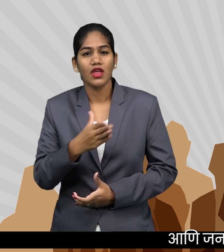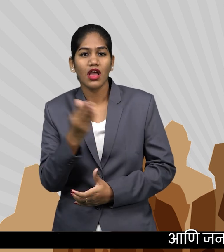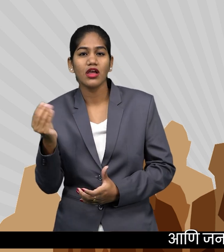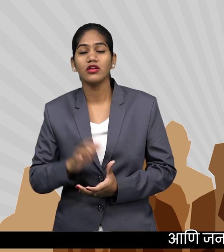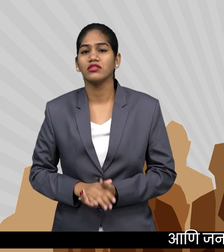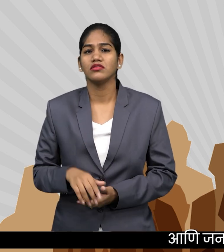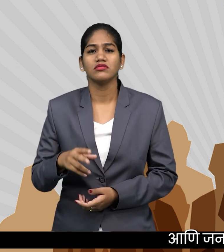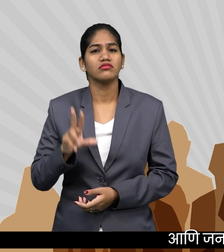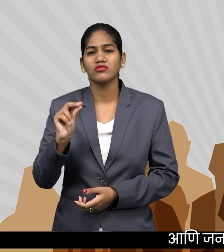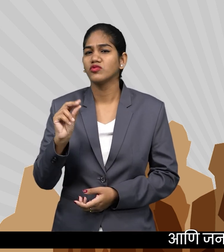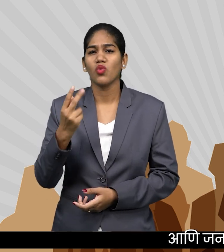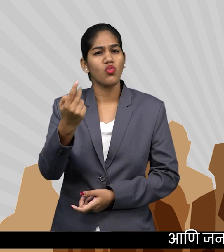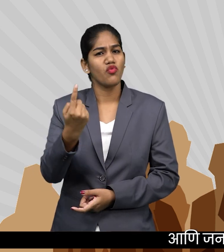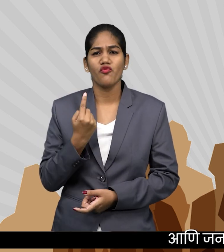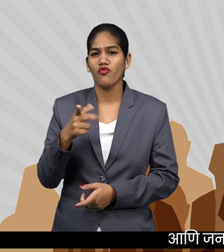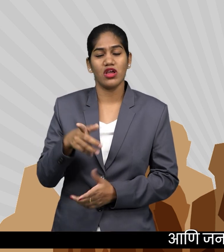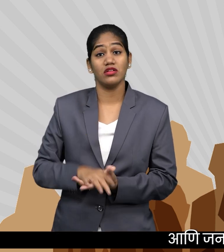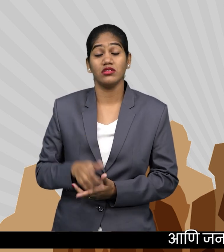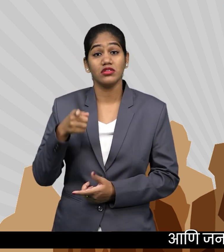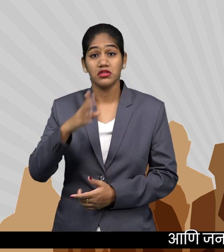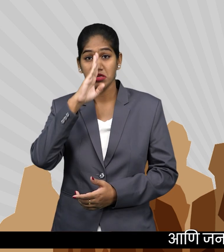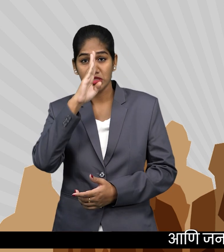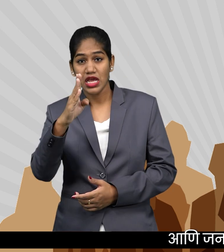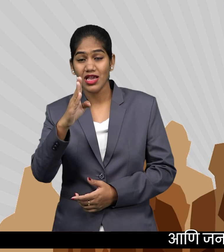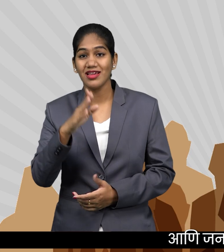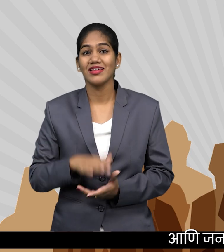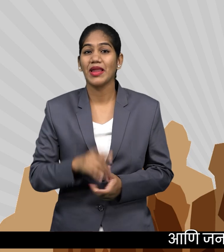आणि जनतेने थेट निवडून न दिलेले